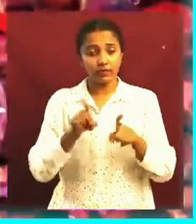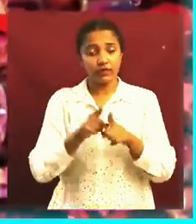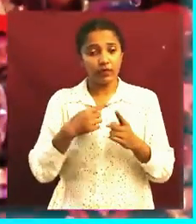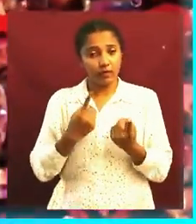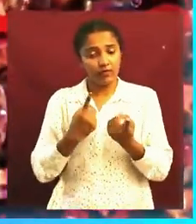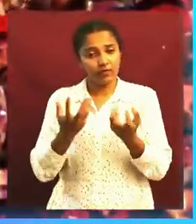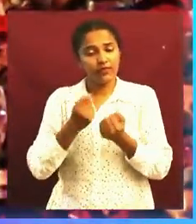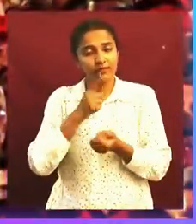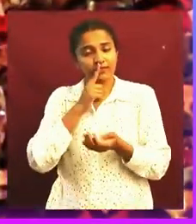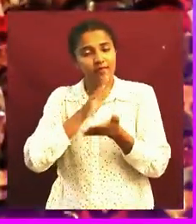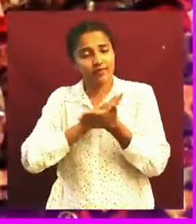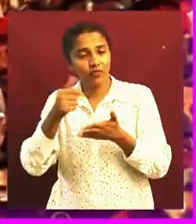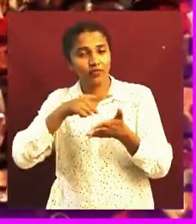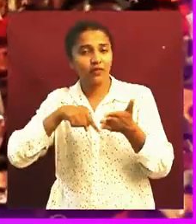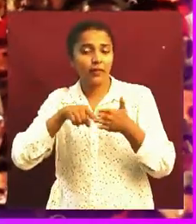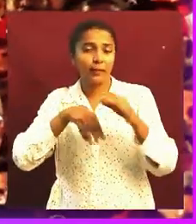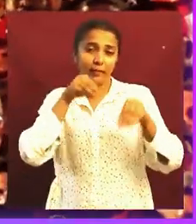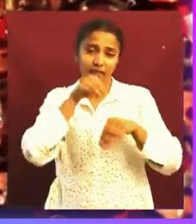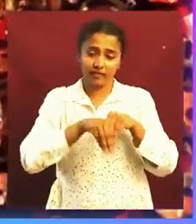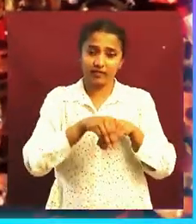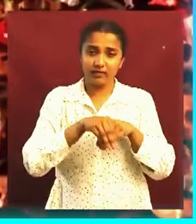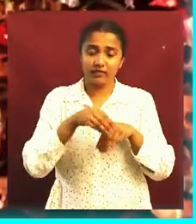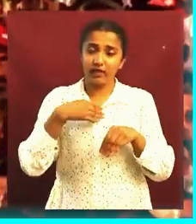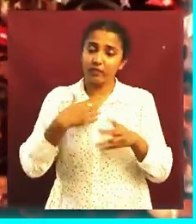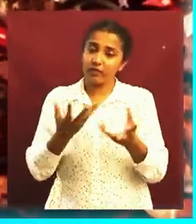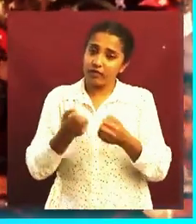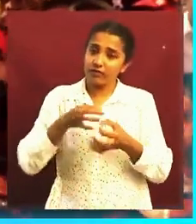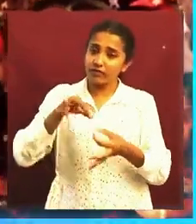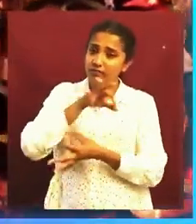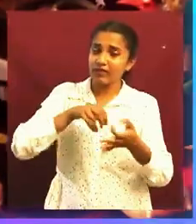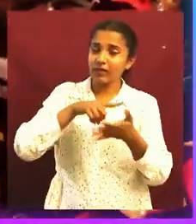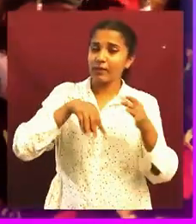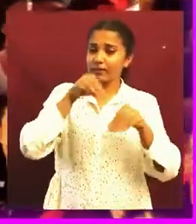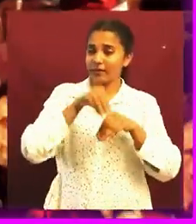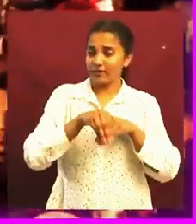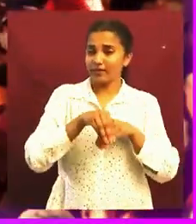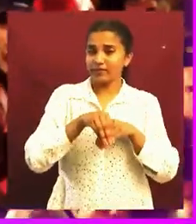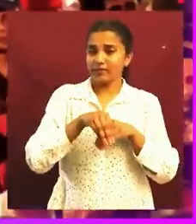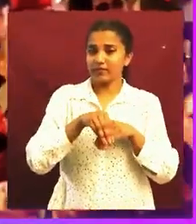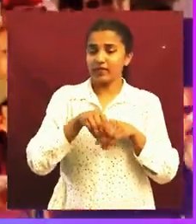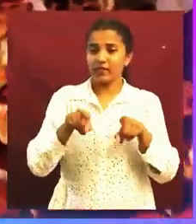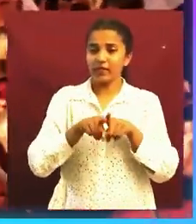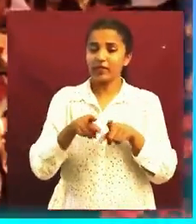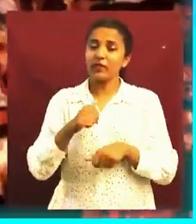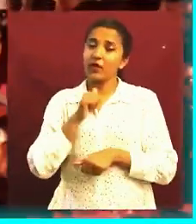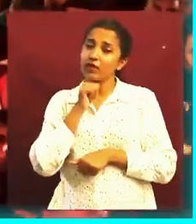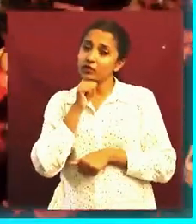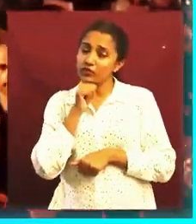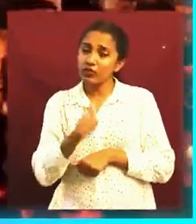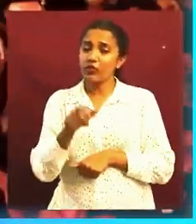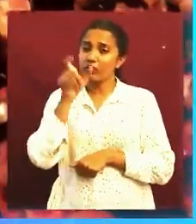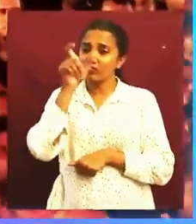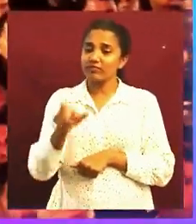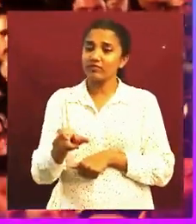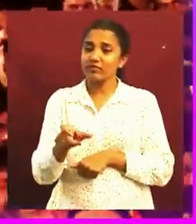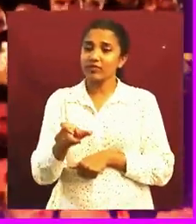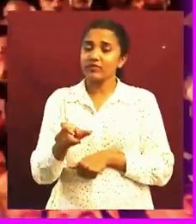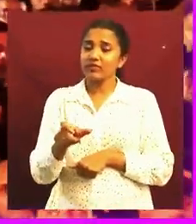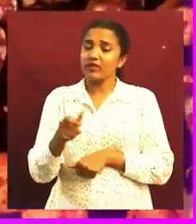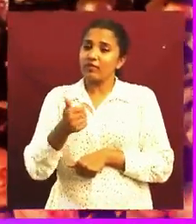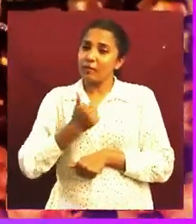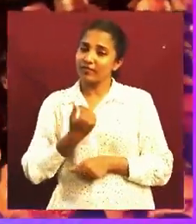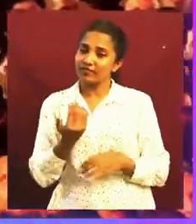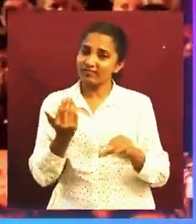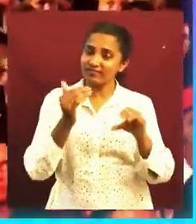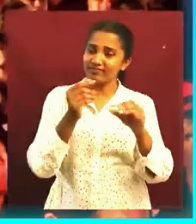අවශ්‍ය සාමකාමී මැතිවරණය, අපිට අවශ්‍ය ප්‍රජාතන්ත්‍රවාදී මැතිවරණය, අපිට අවශ්‍ය සැබෑ ජනතාවගේ සැබෑ මතය නියෝජනය වෙන